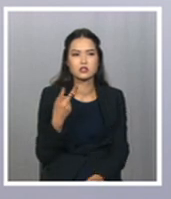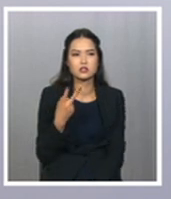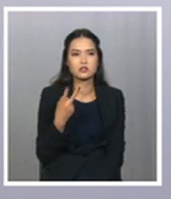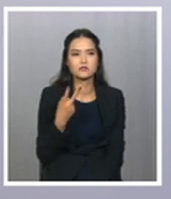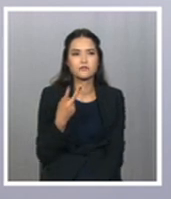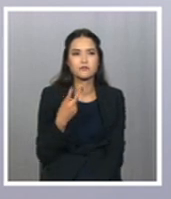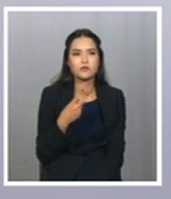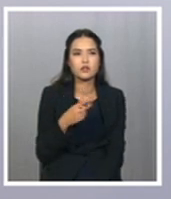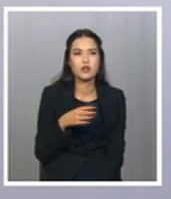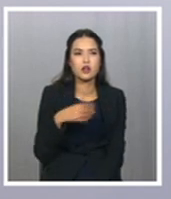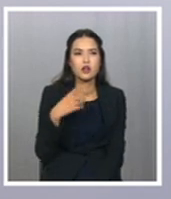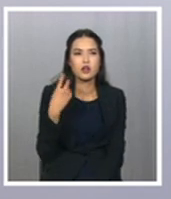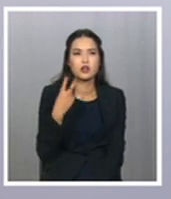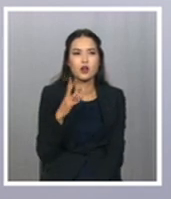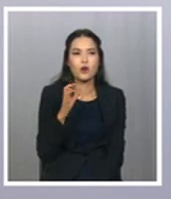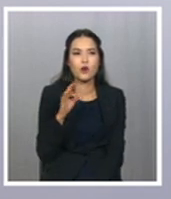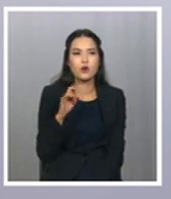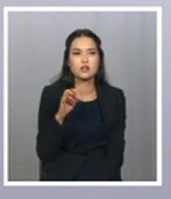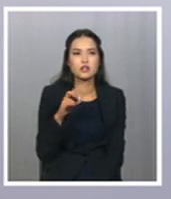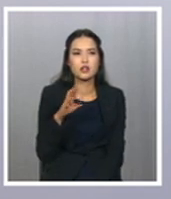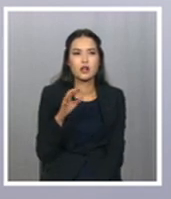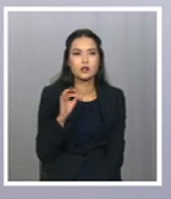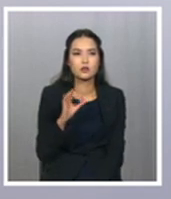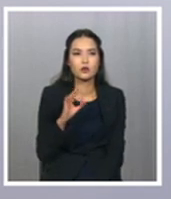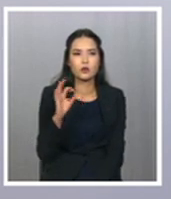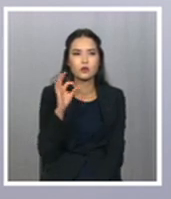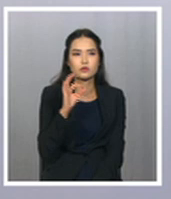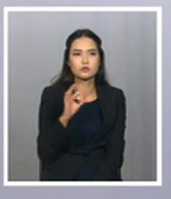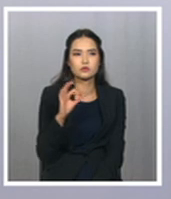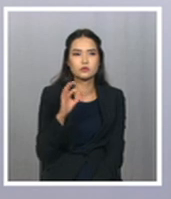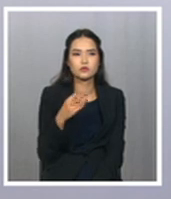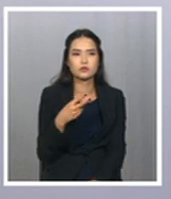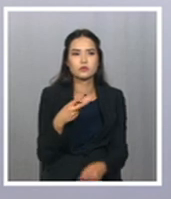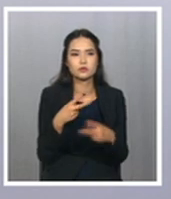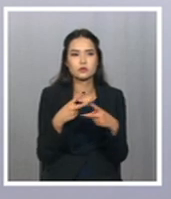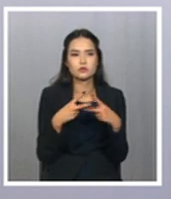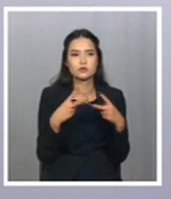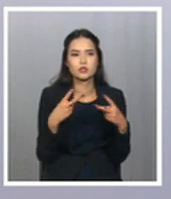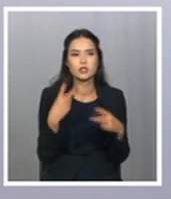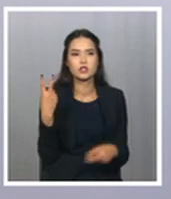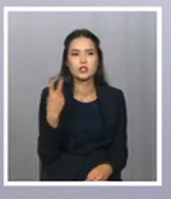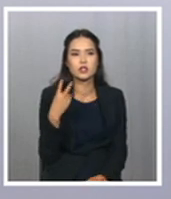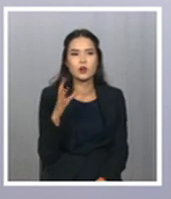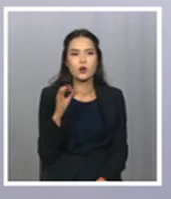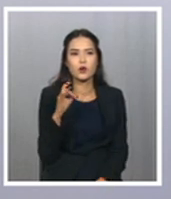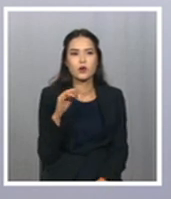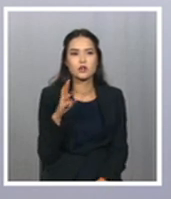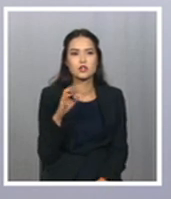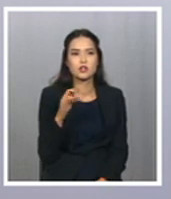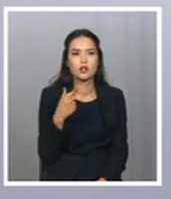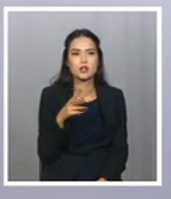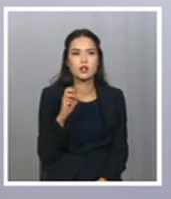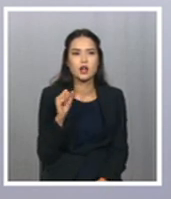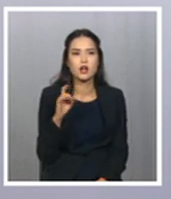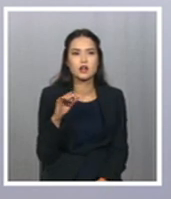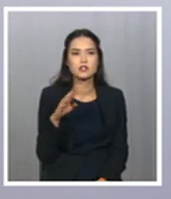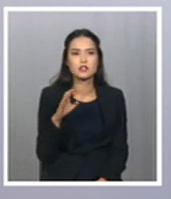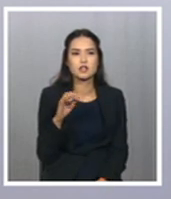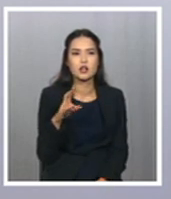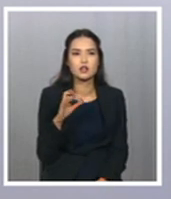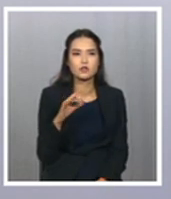Екінші координаты 0-ге тең. Екінші координаты деген бұл ординатасы 0-ге тең. Бұл